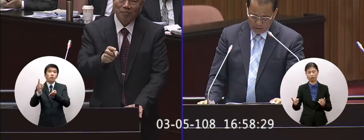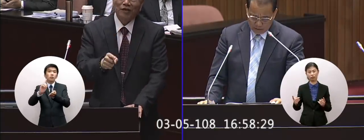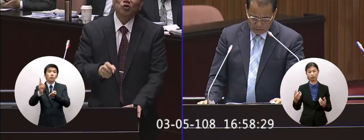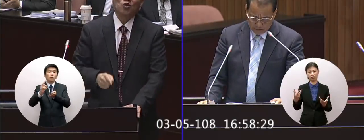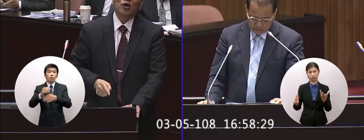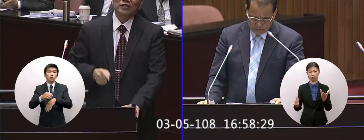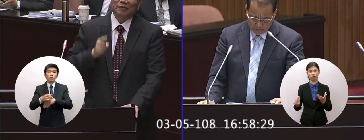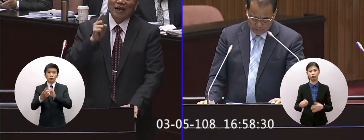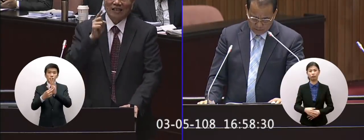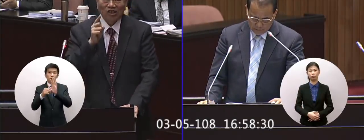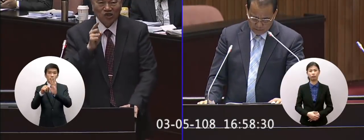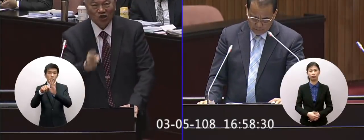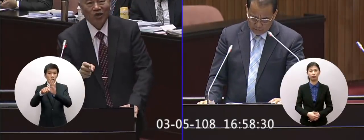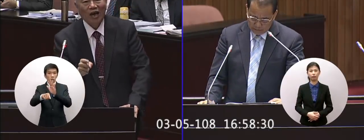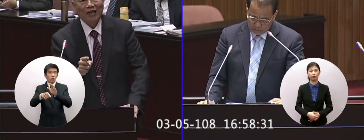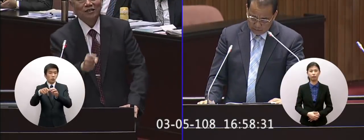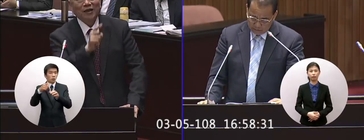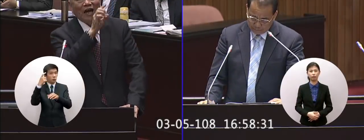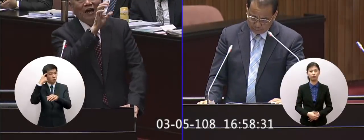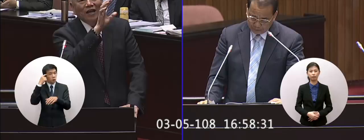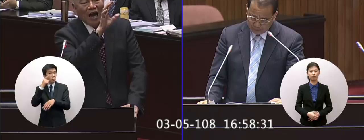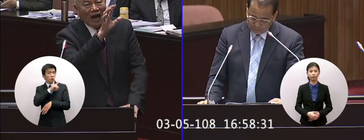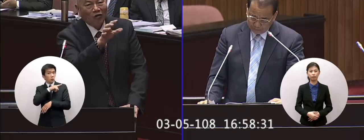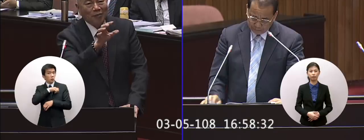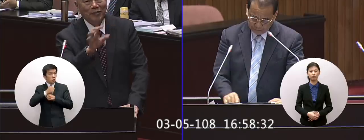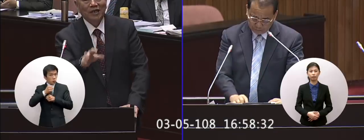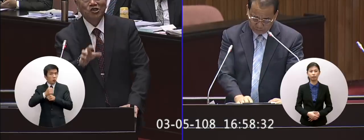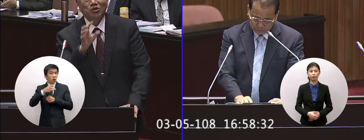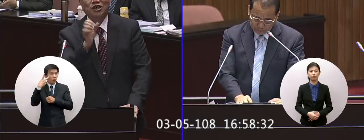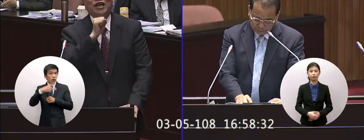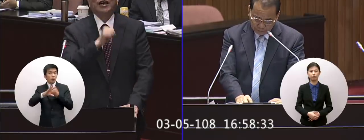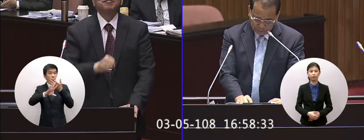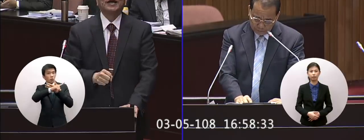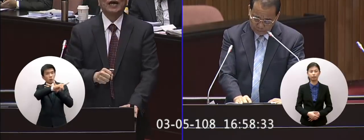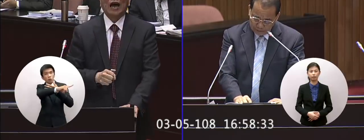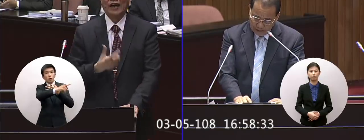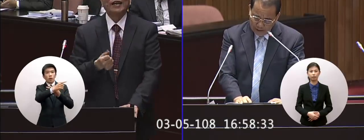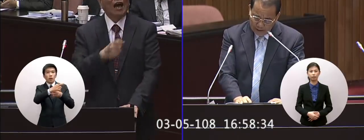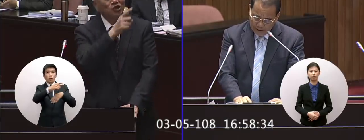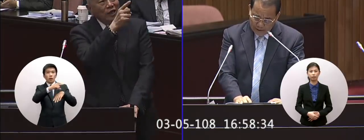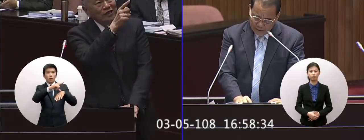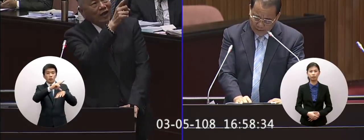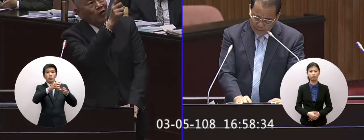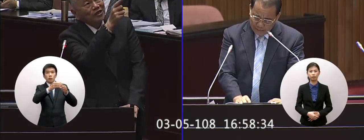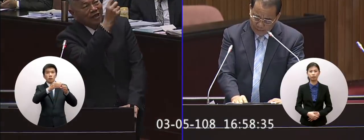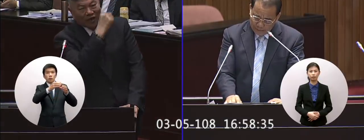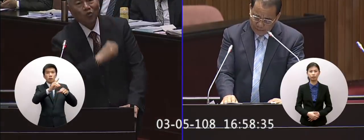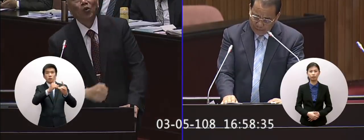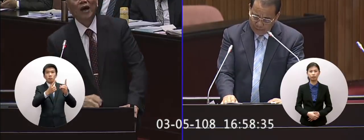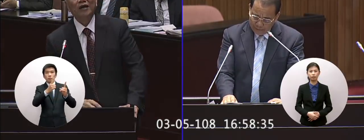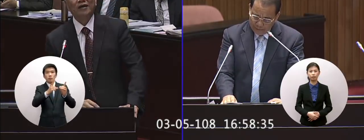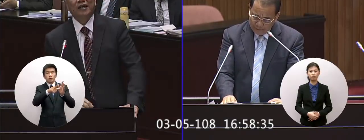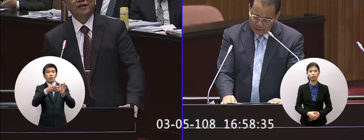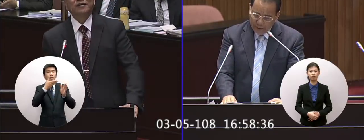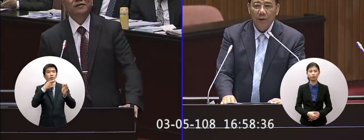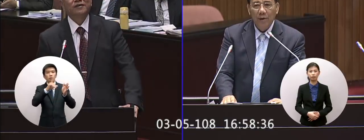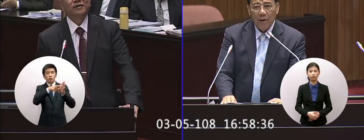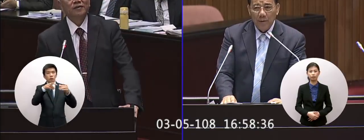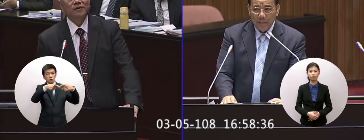台船咧评估，看是要家己做，还是要甲海外比利时策略联盟啊？安尼俩啊，剩咧只关键的拢有